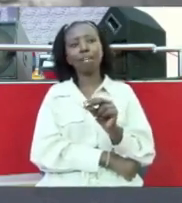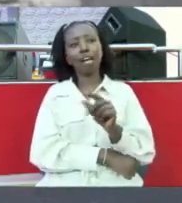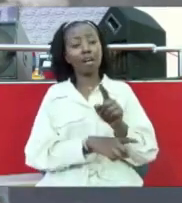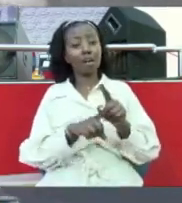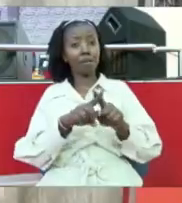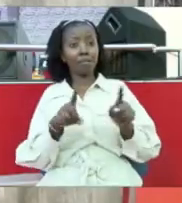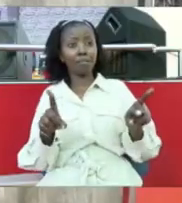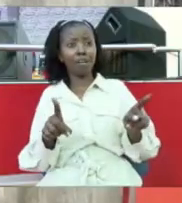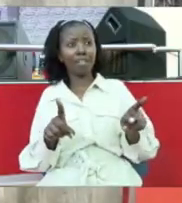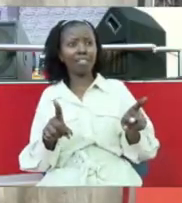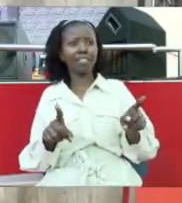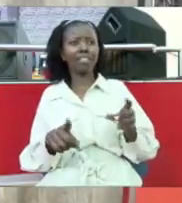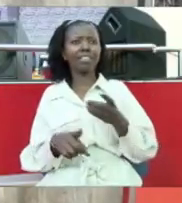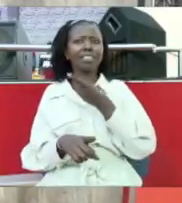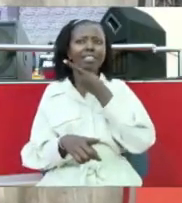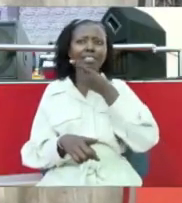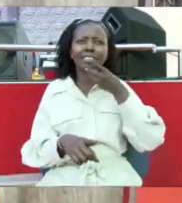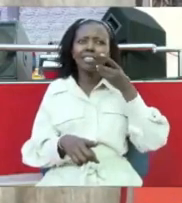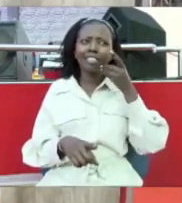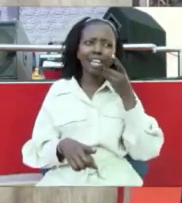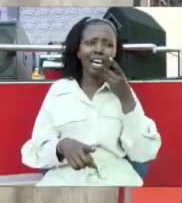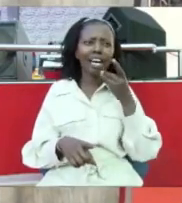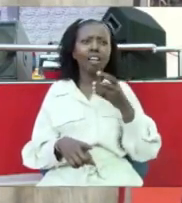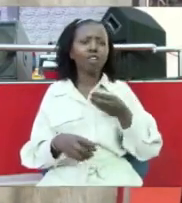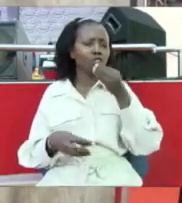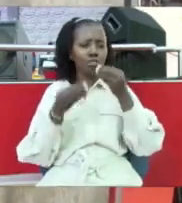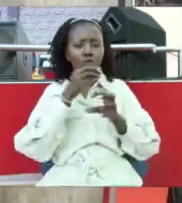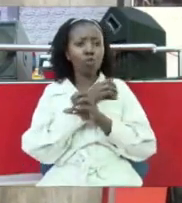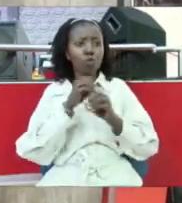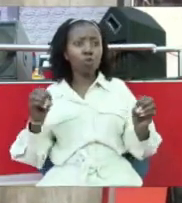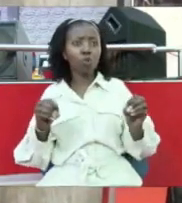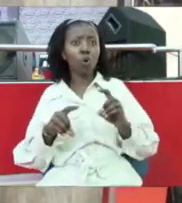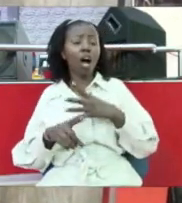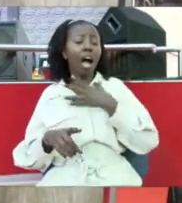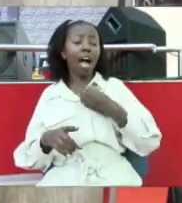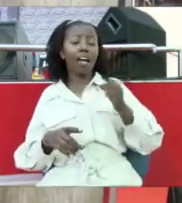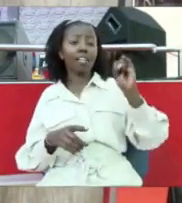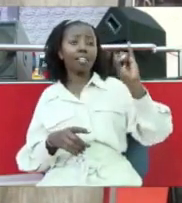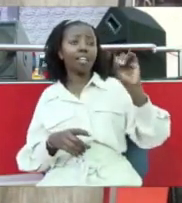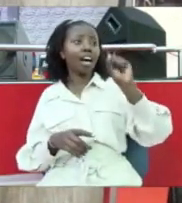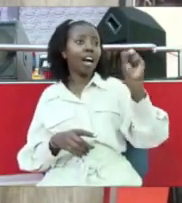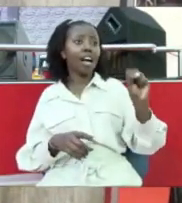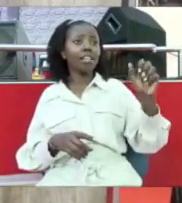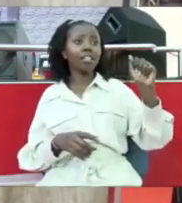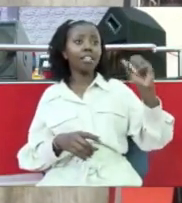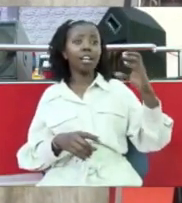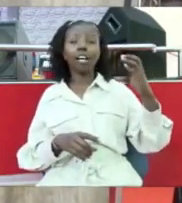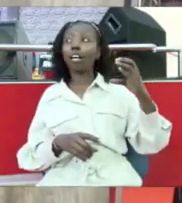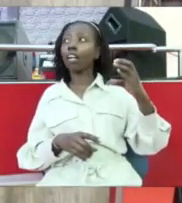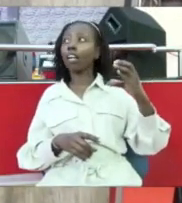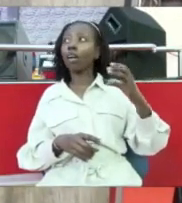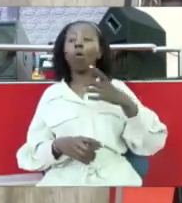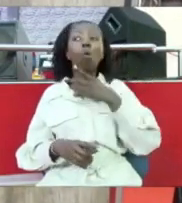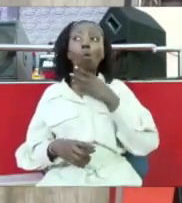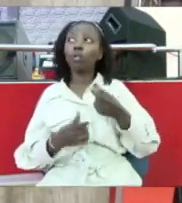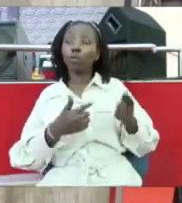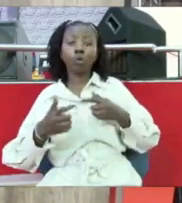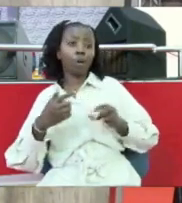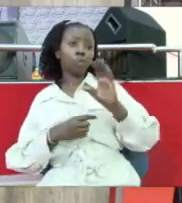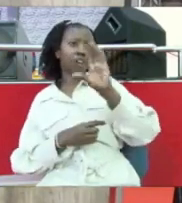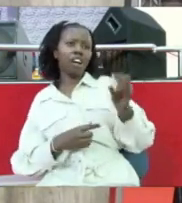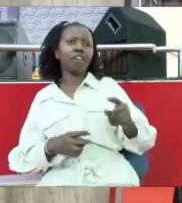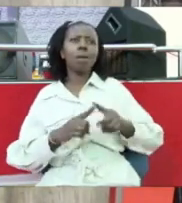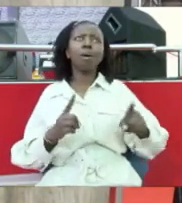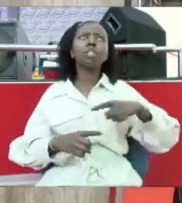But there was famine. Lakini kulikuwa na njaa. And Isaac wants to come to Africa. Na Isaac anataka kuja Afrika. But God tells him, don't go to Africa. Lakini